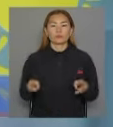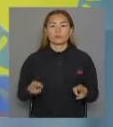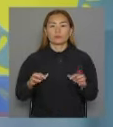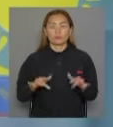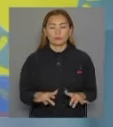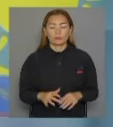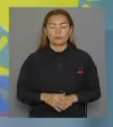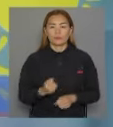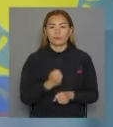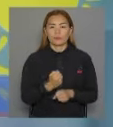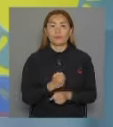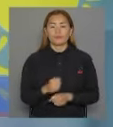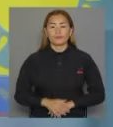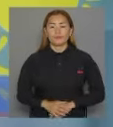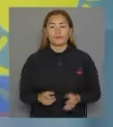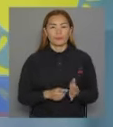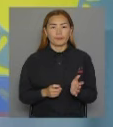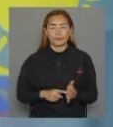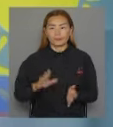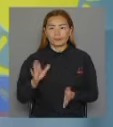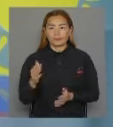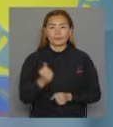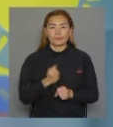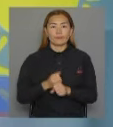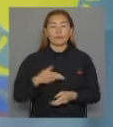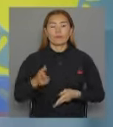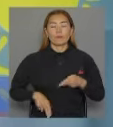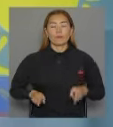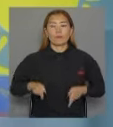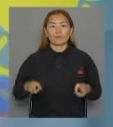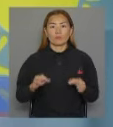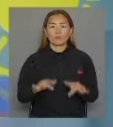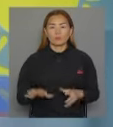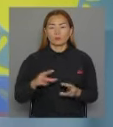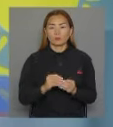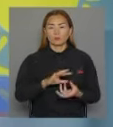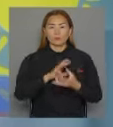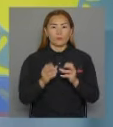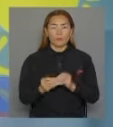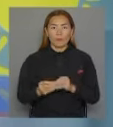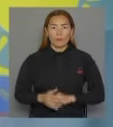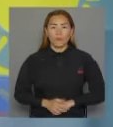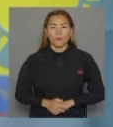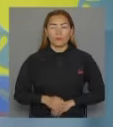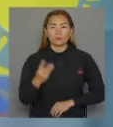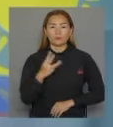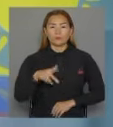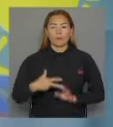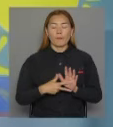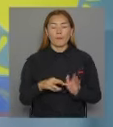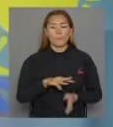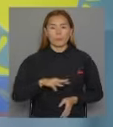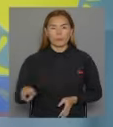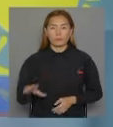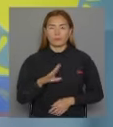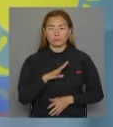іс өндірісімен тергелуде. Өндіріспен аяқталған қылмыстық істер бойынша келтірілген залал 3,8 миллион теңгені